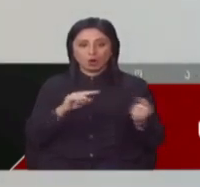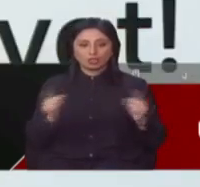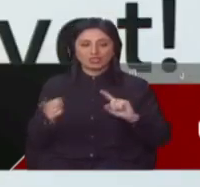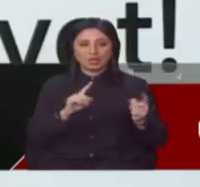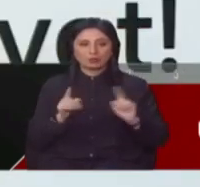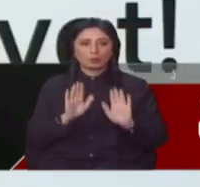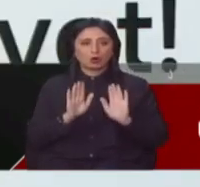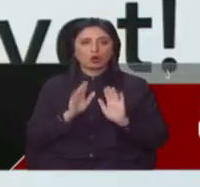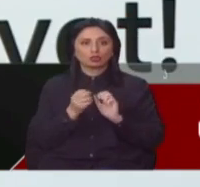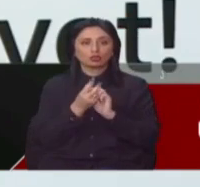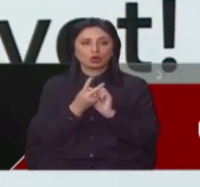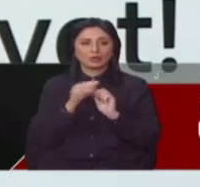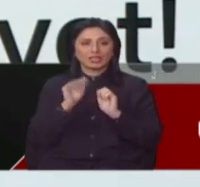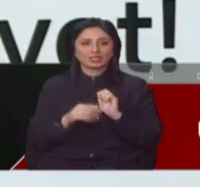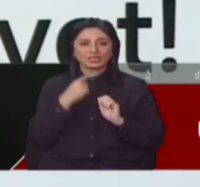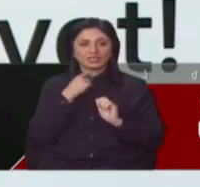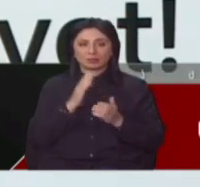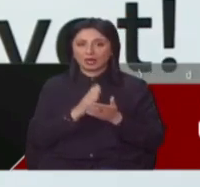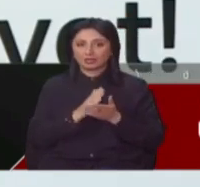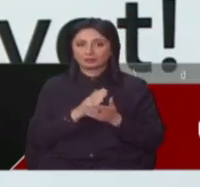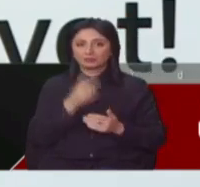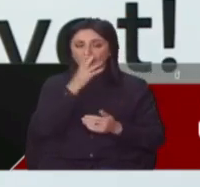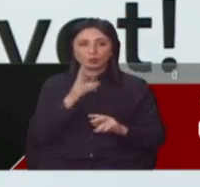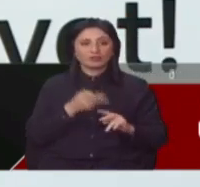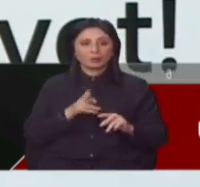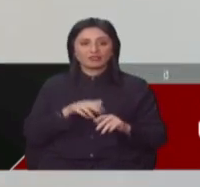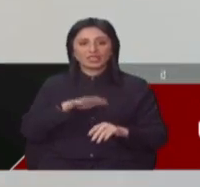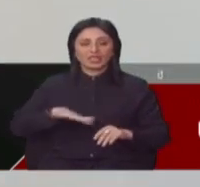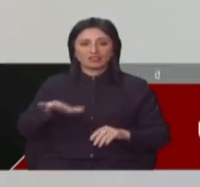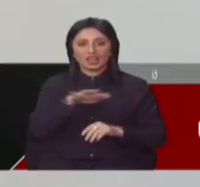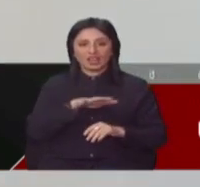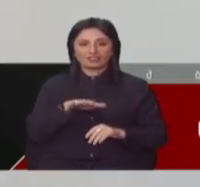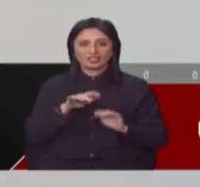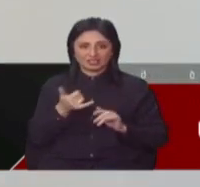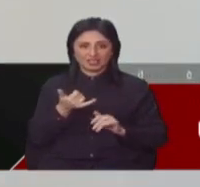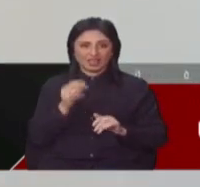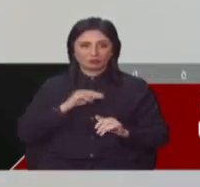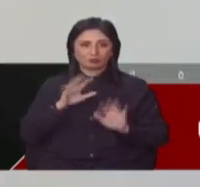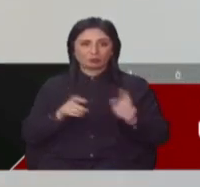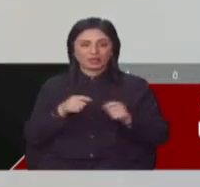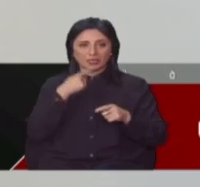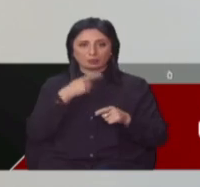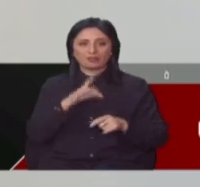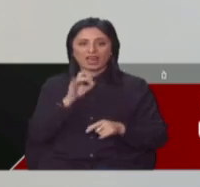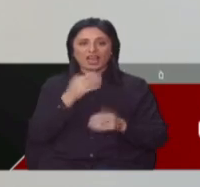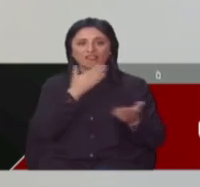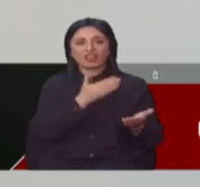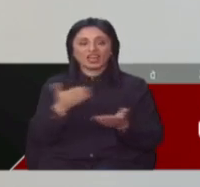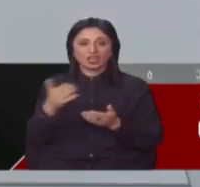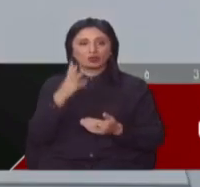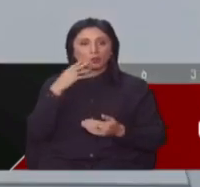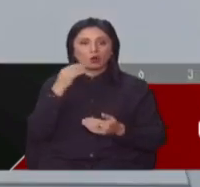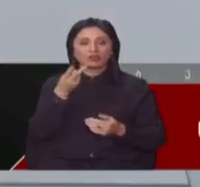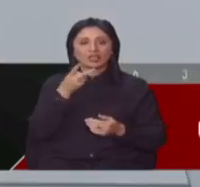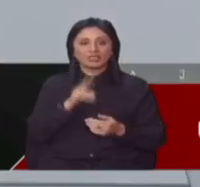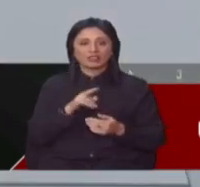შორის მხოლოდ 12,000 ხმა არის. Მიუხედავად ამისა, ქვეყნის მოქმედი პრეზიდენტი აცხადებს, რომ რეფერენდუმის შედეგი